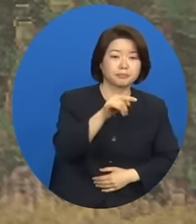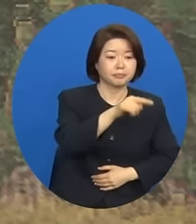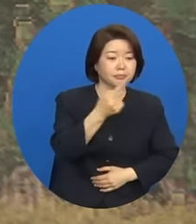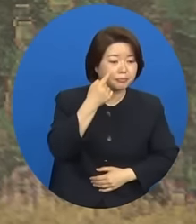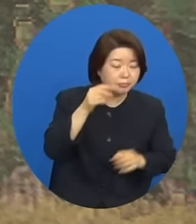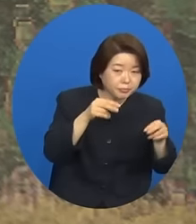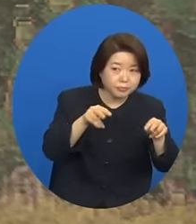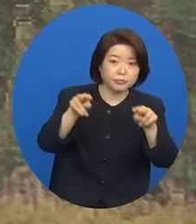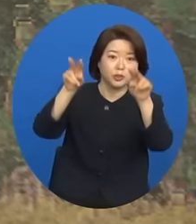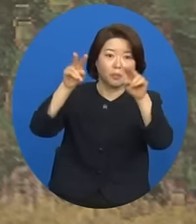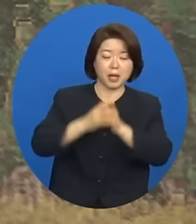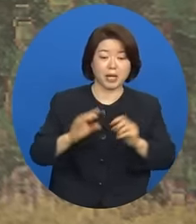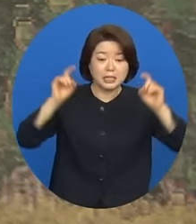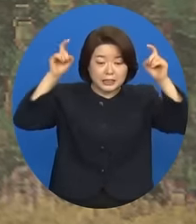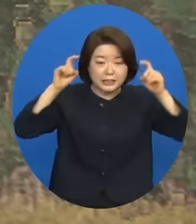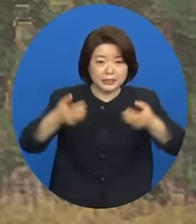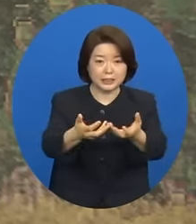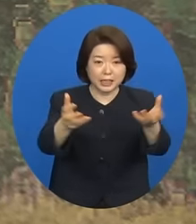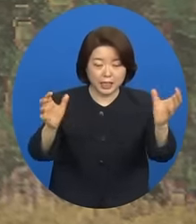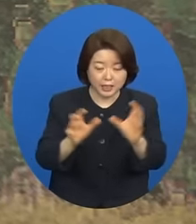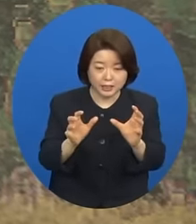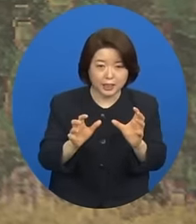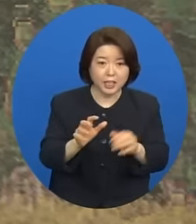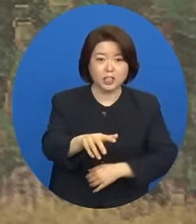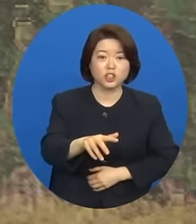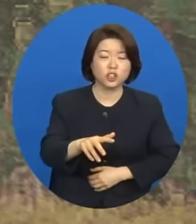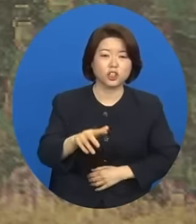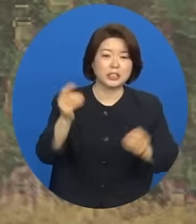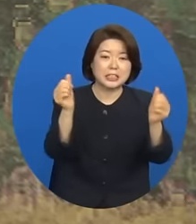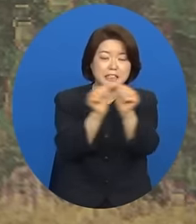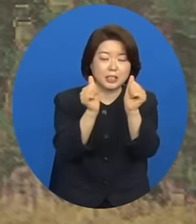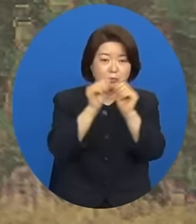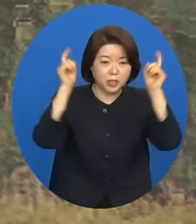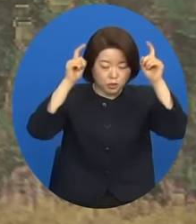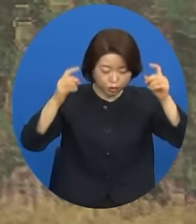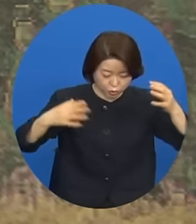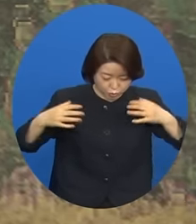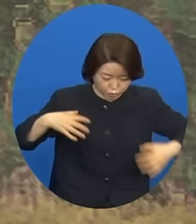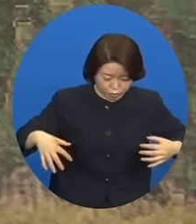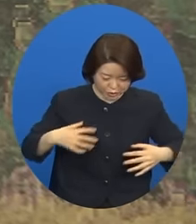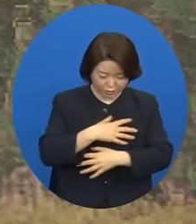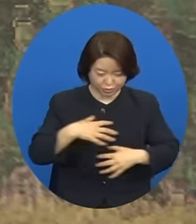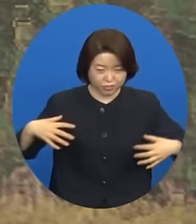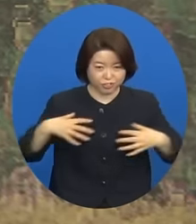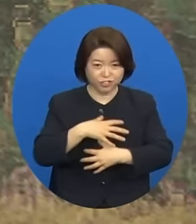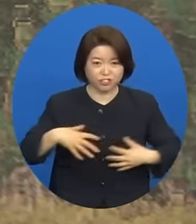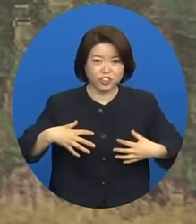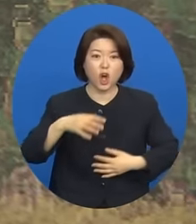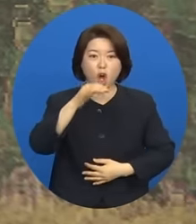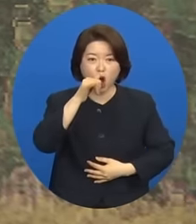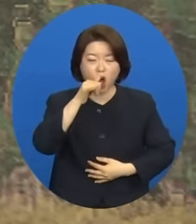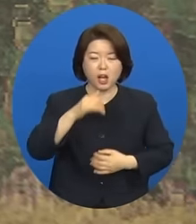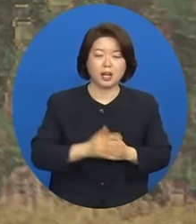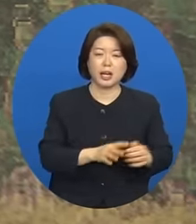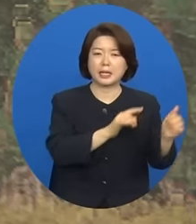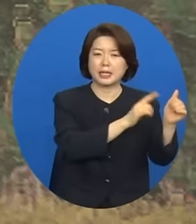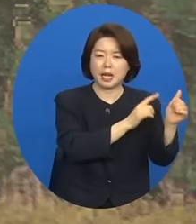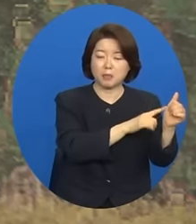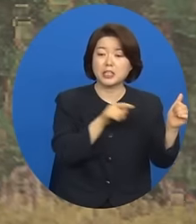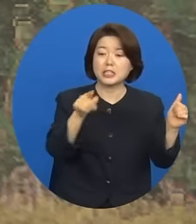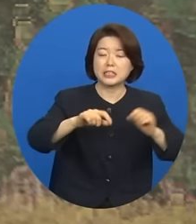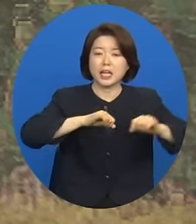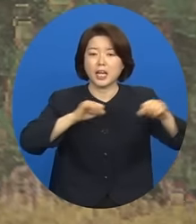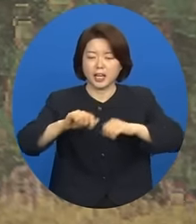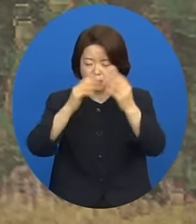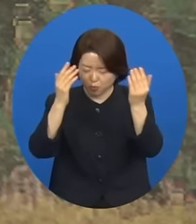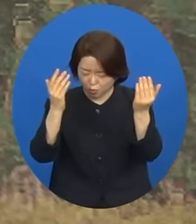들어보라. 양떼를 탄 순양은 다 얼룩무늬 있는 것, 점 있는 것과 아롱진 것이니라. 라반이 내게 행한